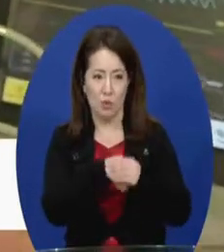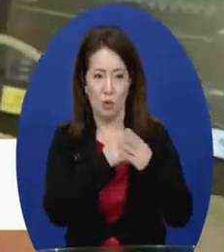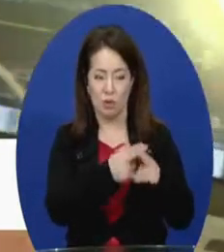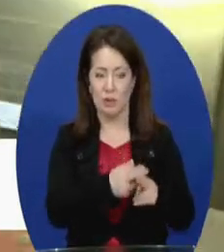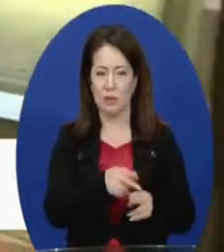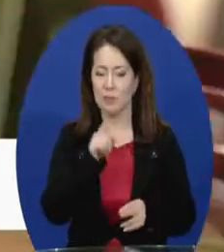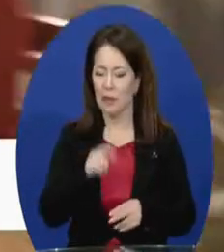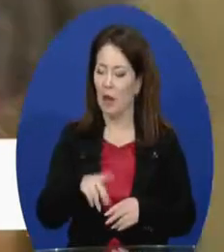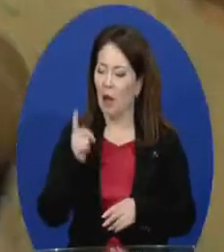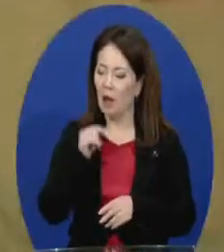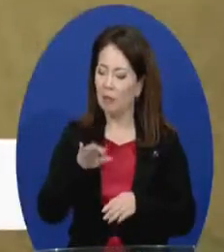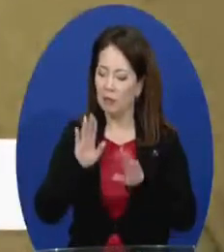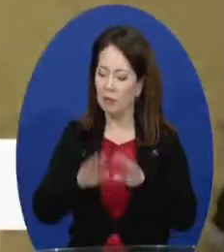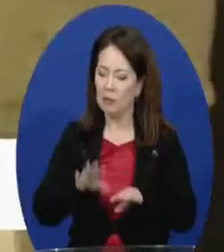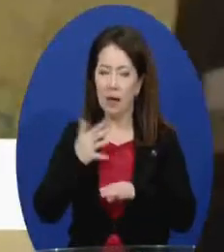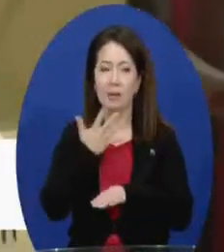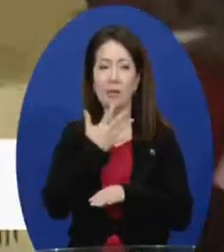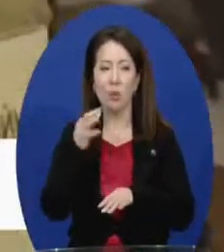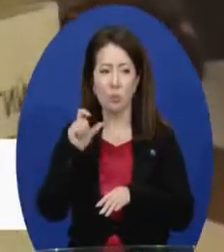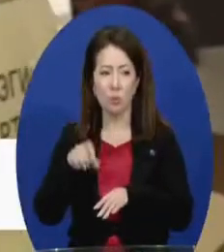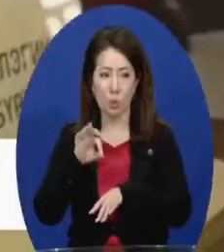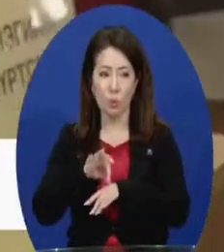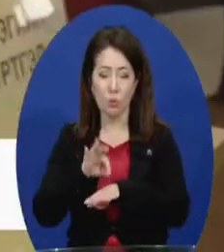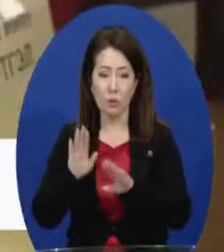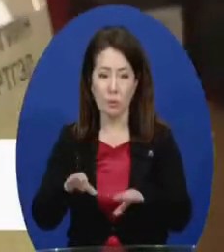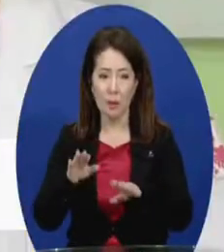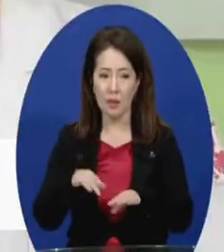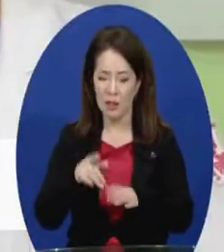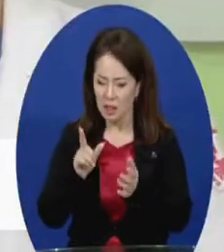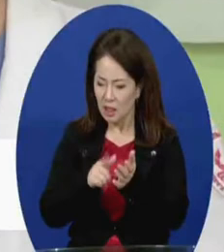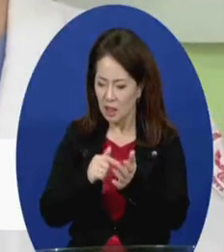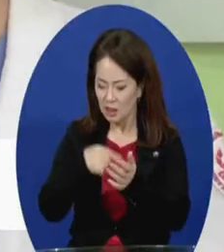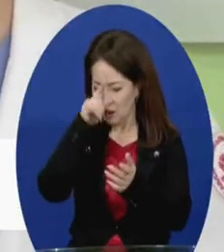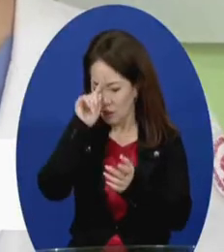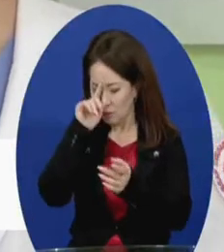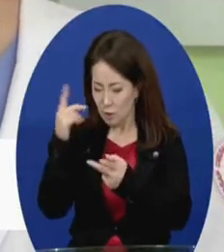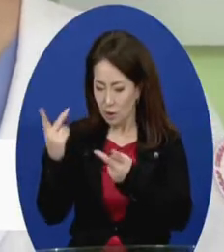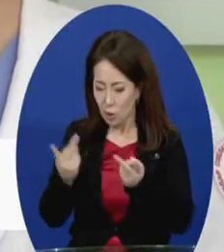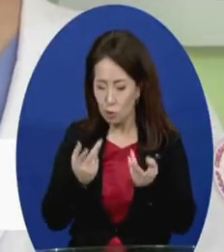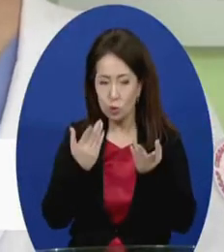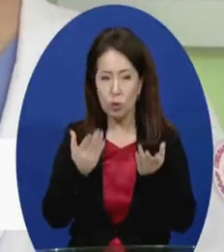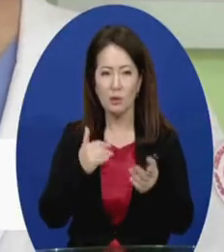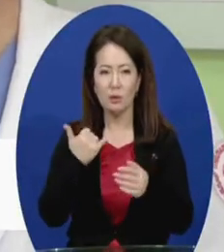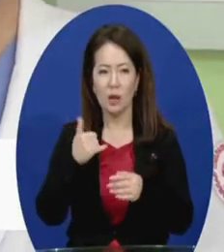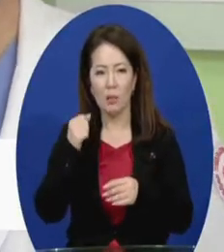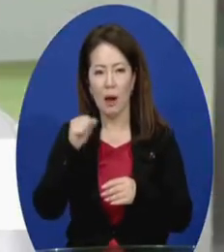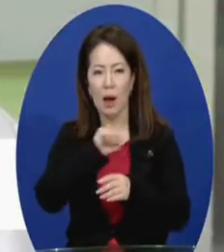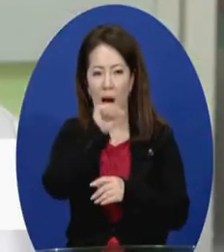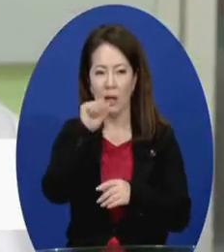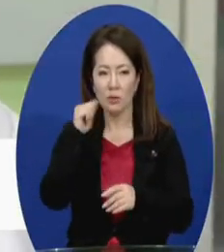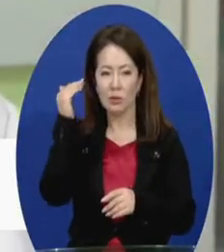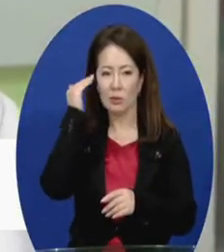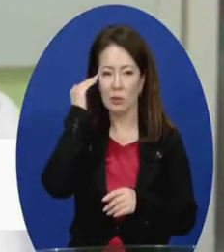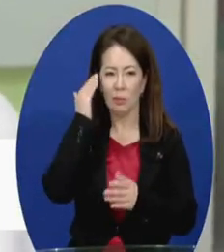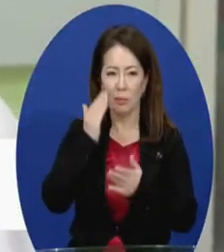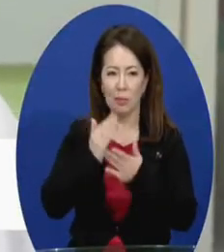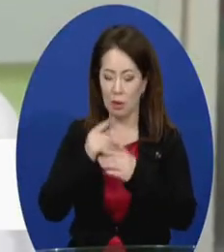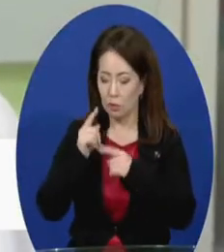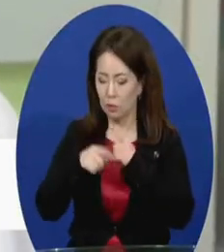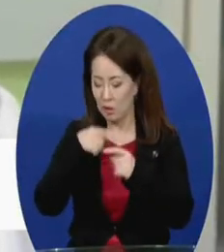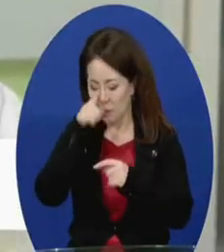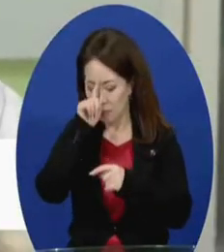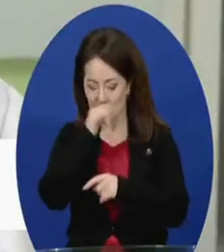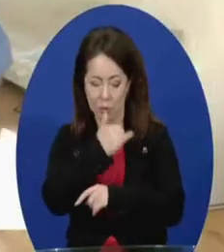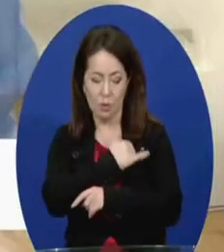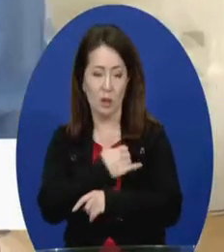төвд байнгын эмчилгээд 500 гаруй өвчтөн байдаг. Тэдний шаардлагатай эмчилгээ үйлчилгээ хүрэхэд зарим асуудал тулгарч байгаа. Энэ үеэр ерөнхий сайдад